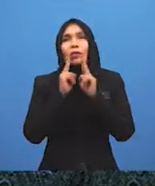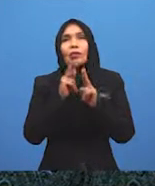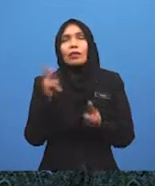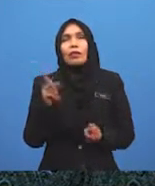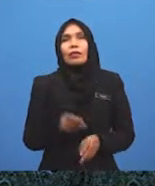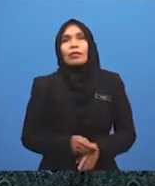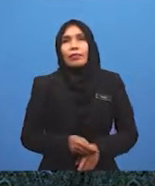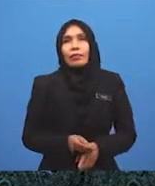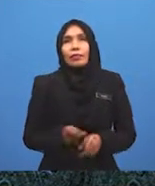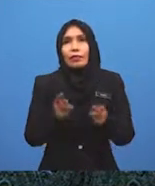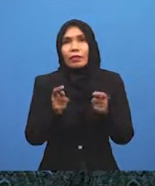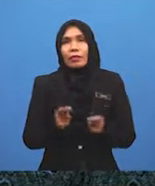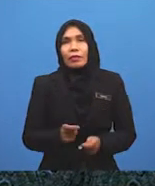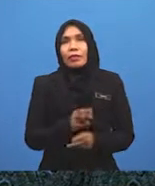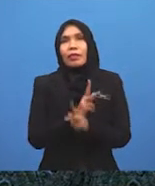kasih.